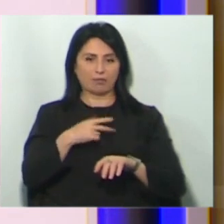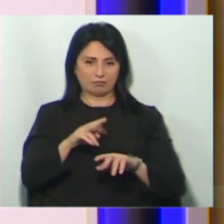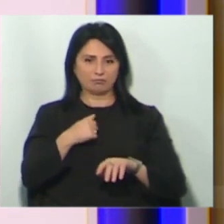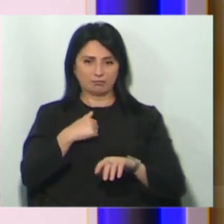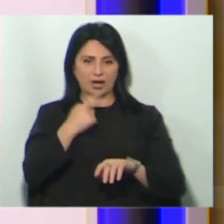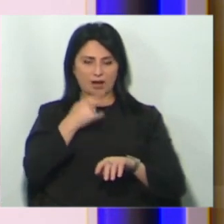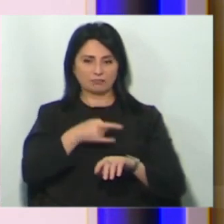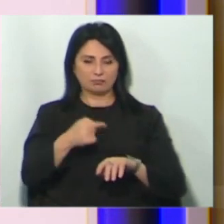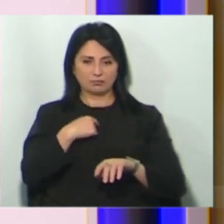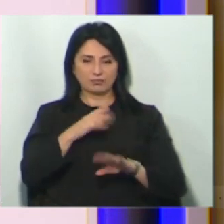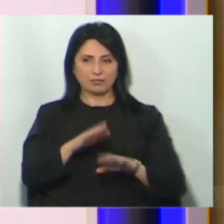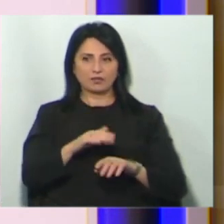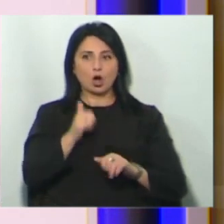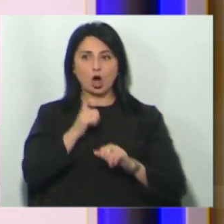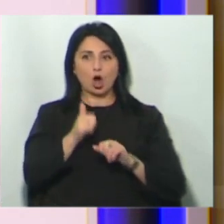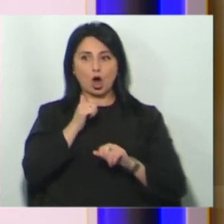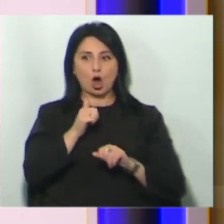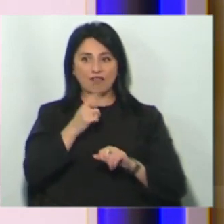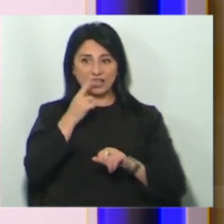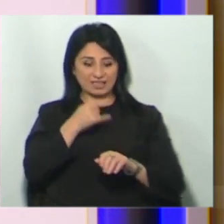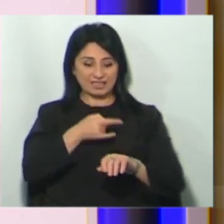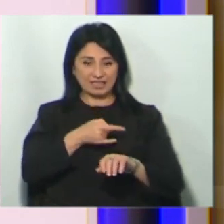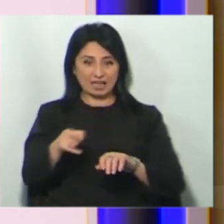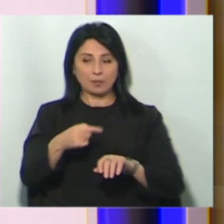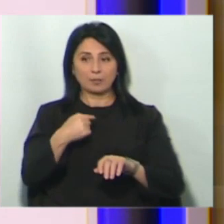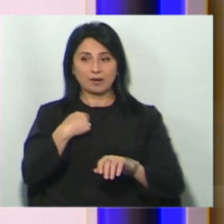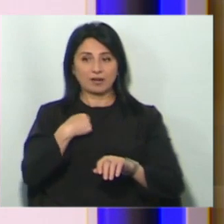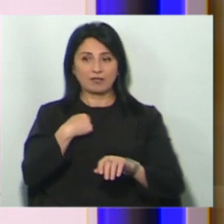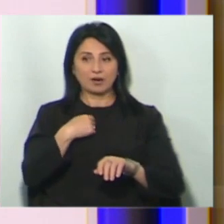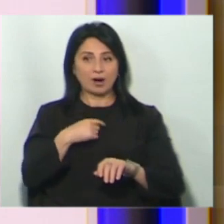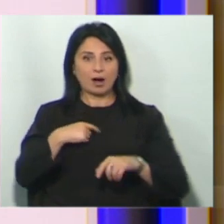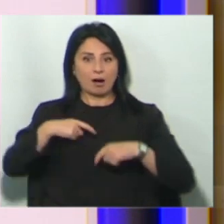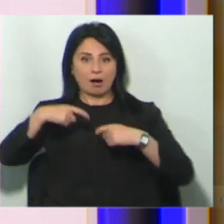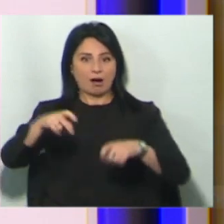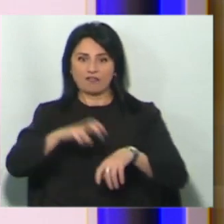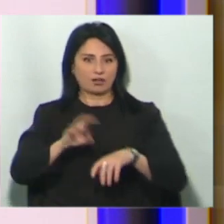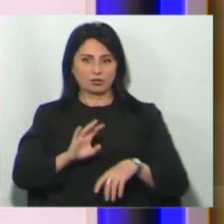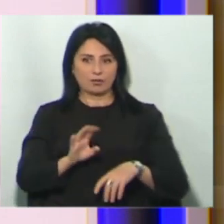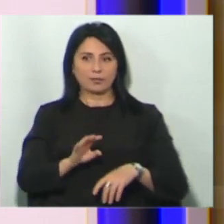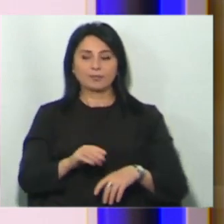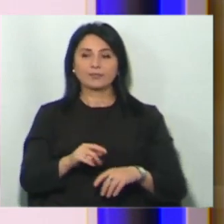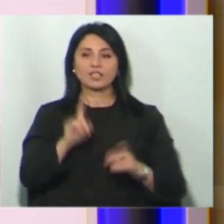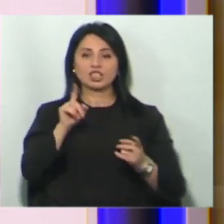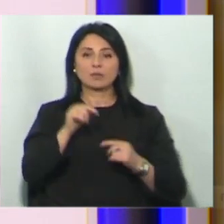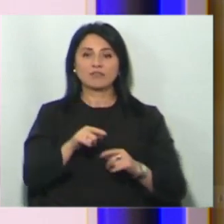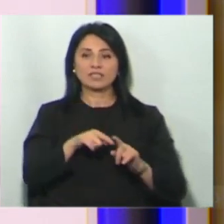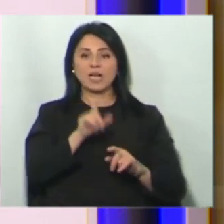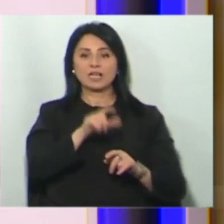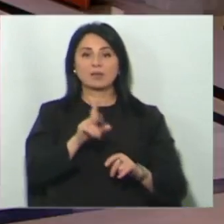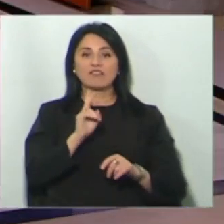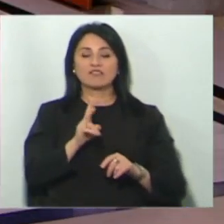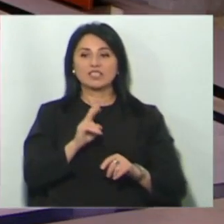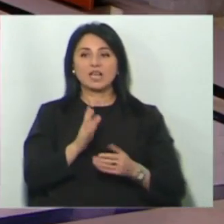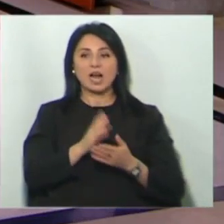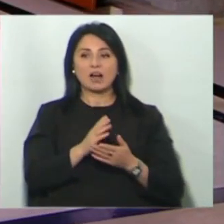მიწითლდება ხო კანი, მაგრამ მე ყოველი ასეთი ეპიზოდის შემთხვევაში არ გავდივარ კლინიკაში. შესაბამისად, ეს ადამიანები,